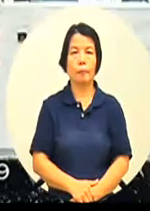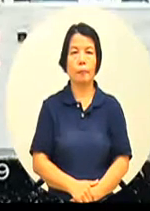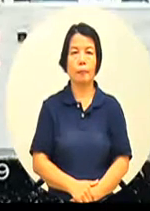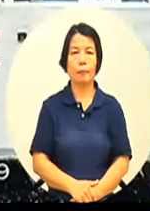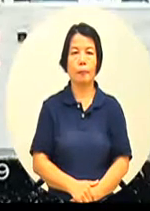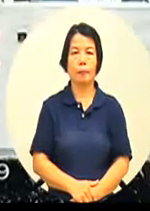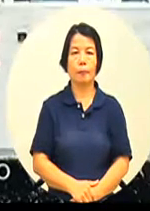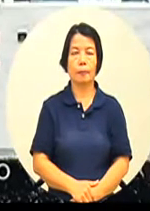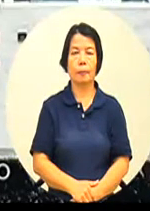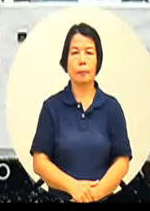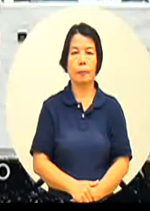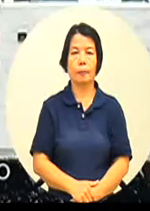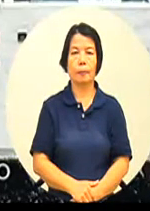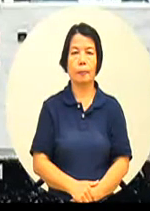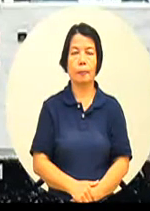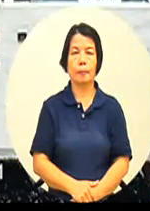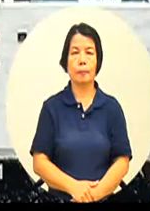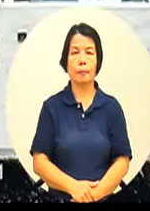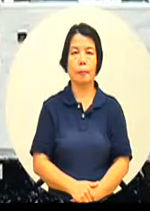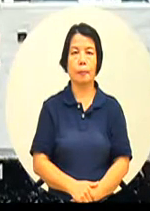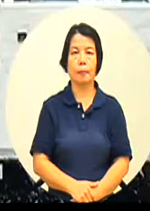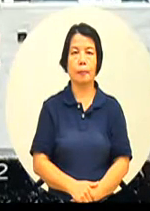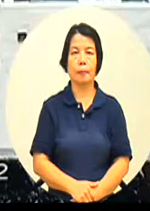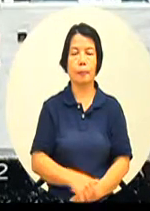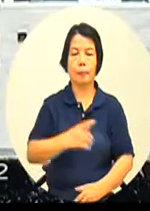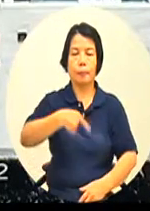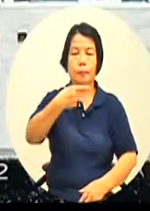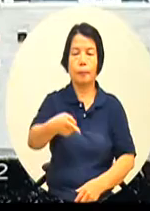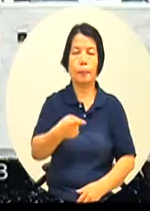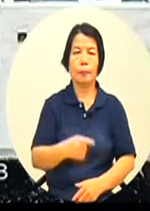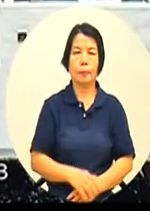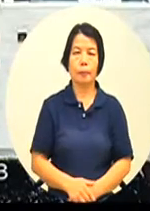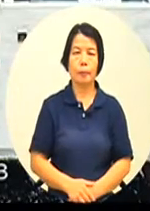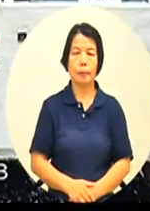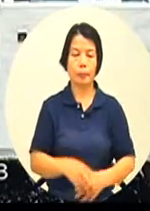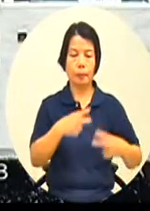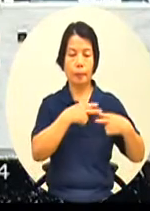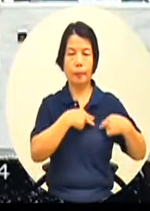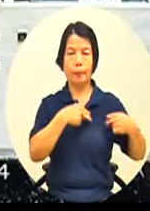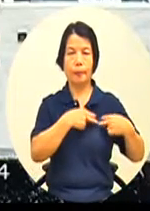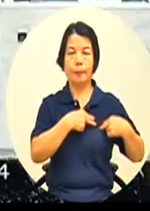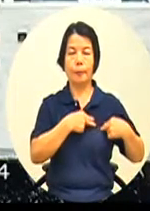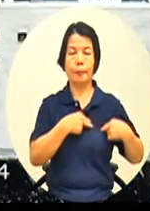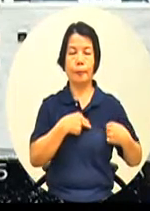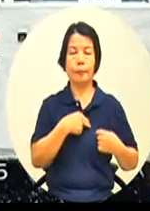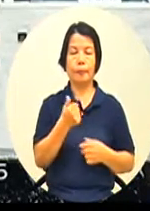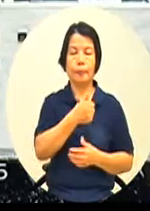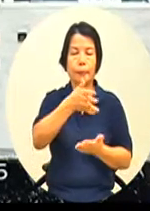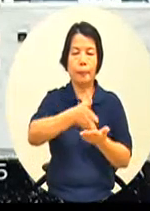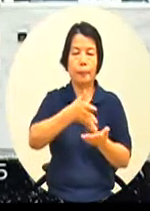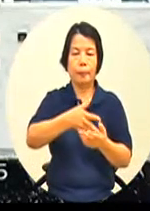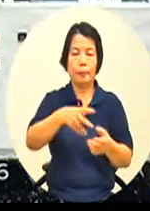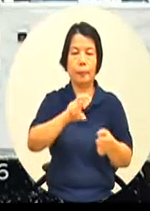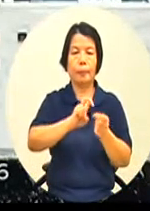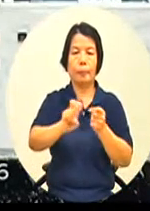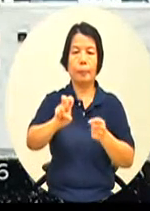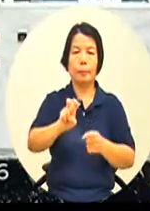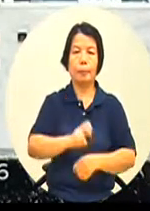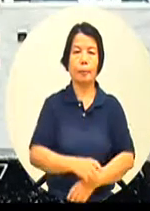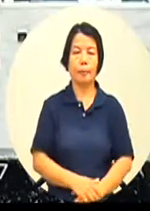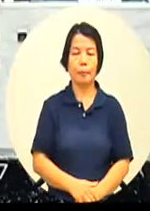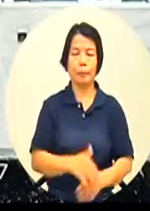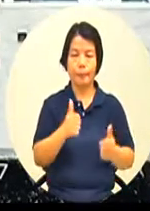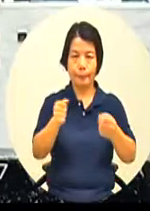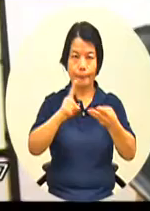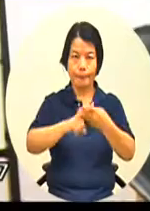好。谢谢谢永达议员，接下来我们请蔡金燕议员质询20分钟。 谢